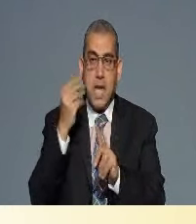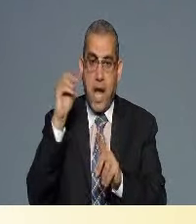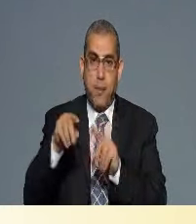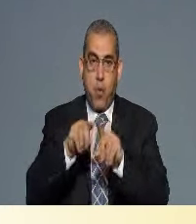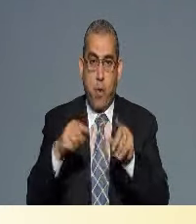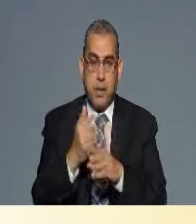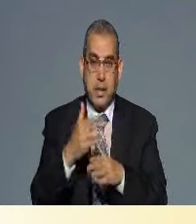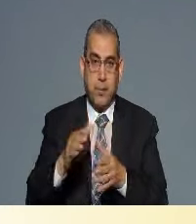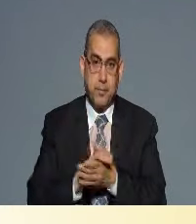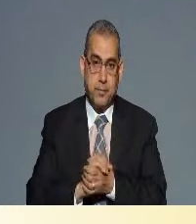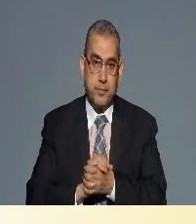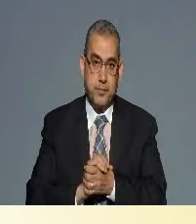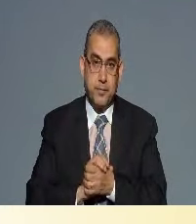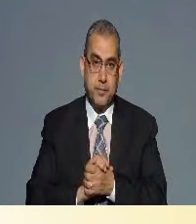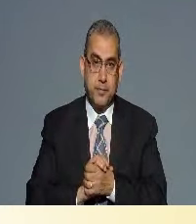أسوان.